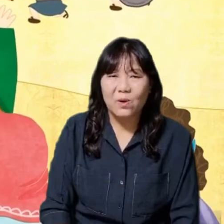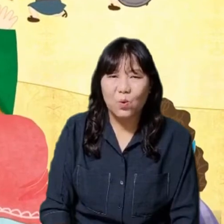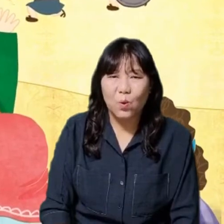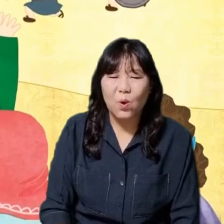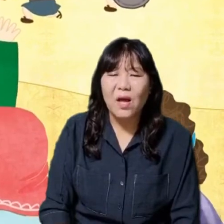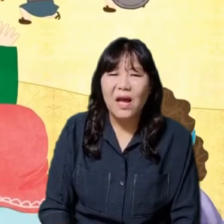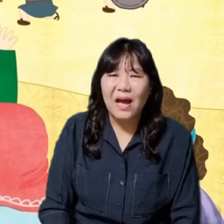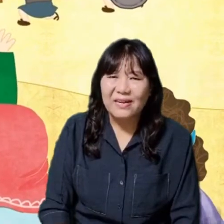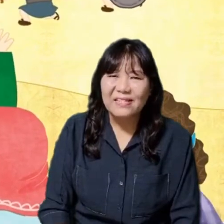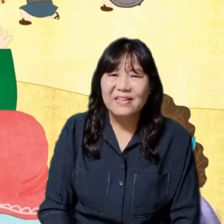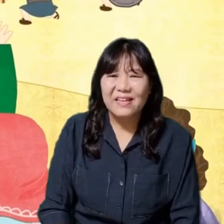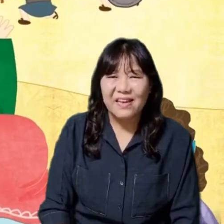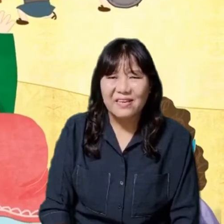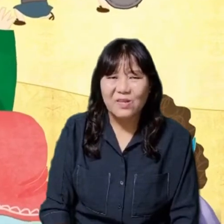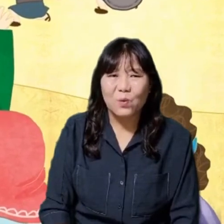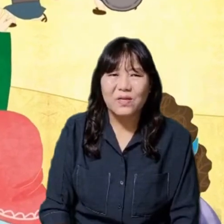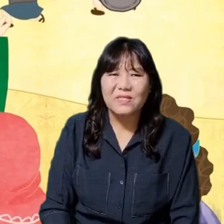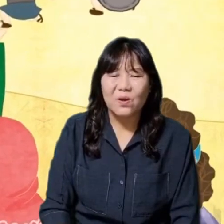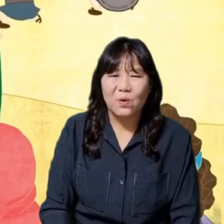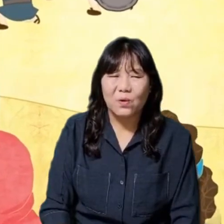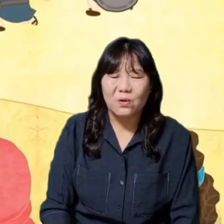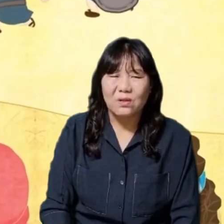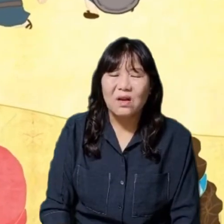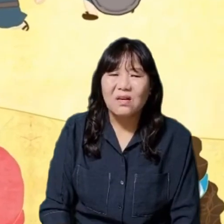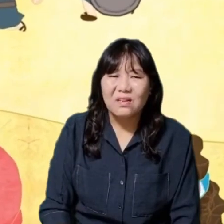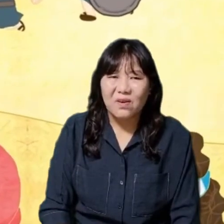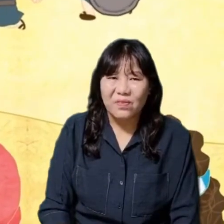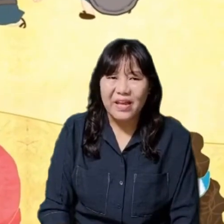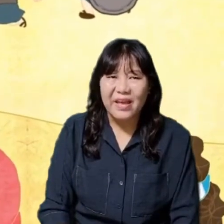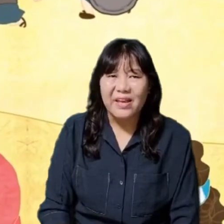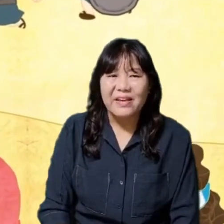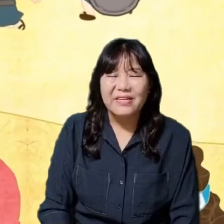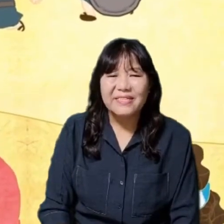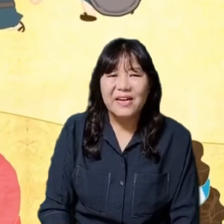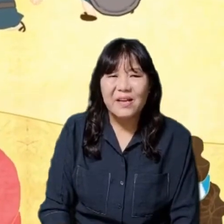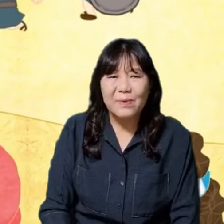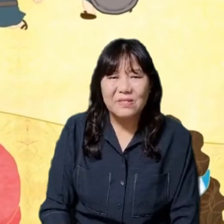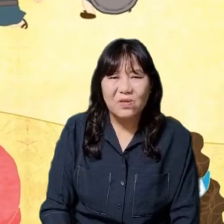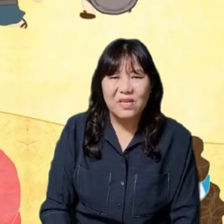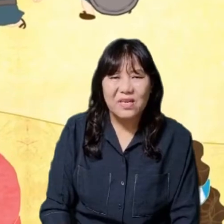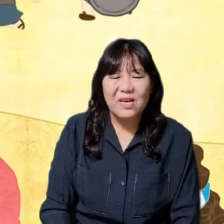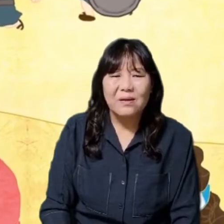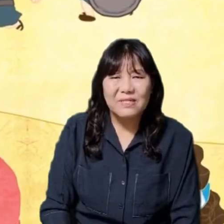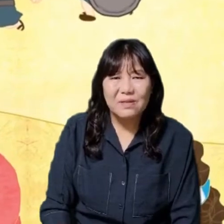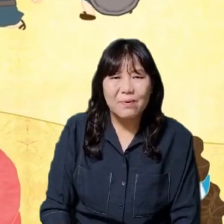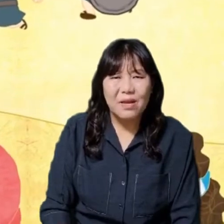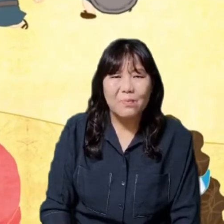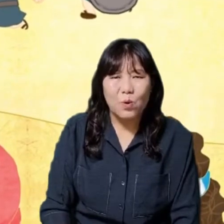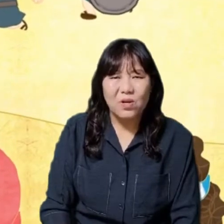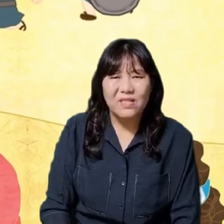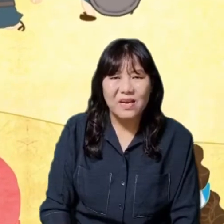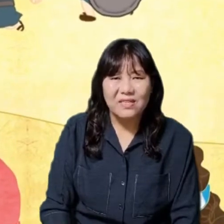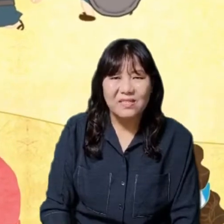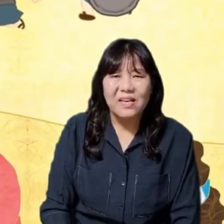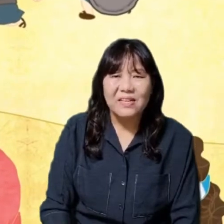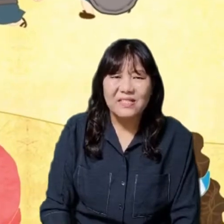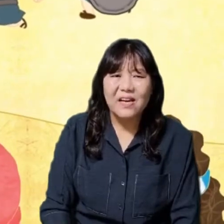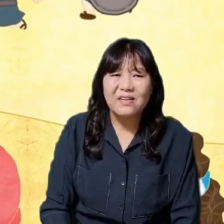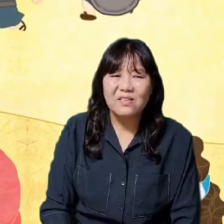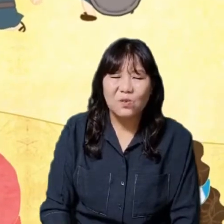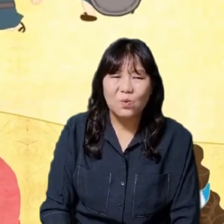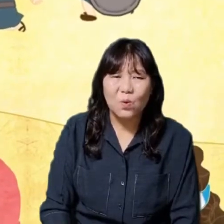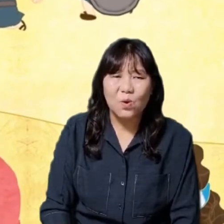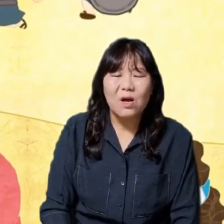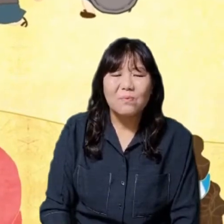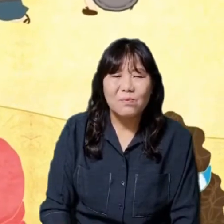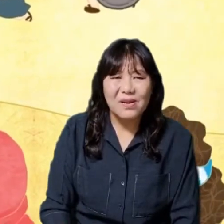먹지 않고 하나님께 기도했어요. 그런데 이스라엘 백성이 미스바에 모여 있다는